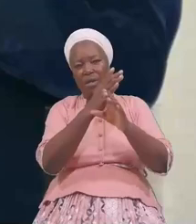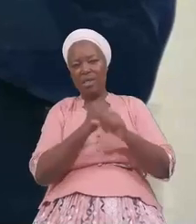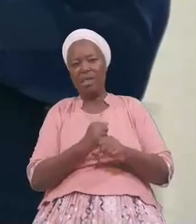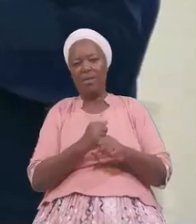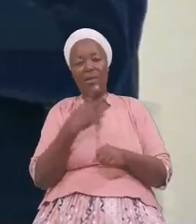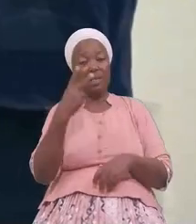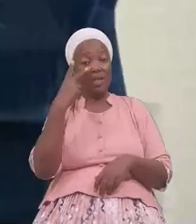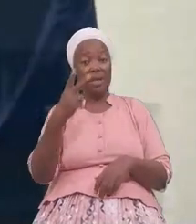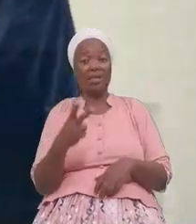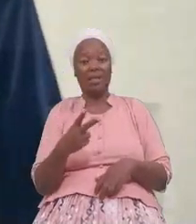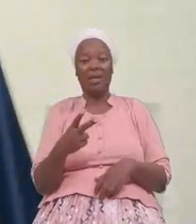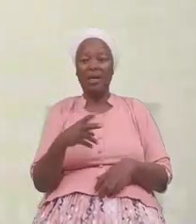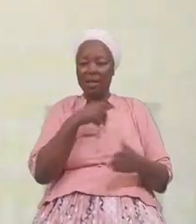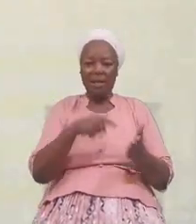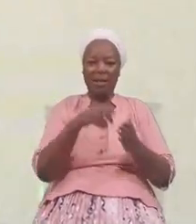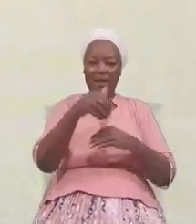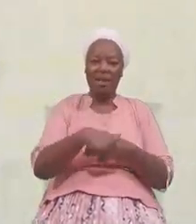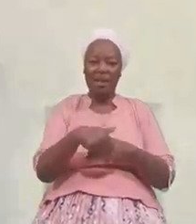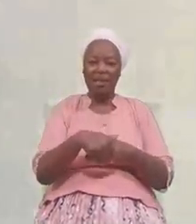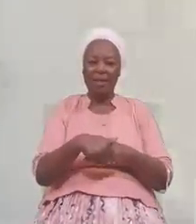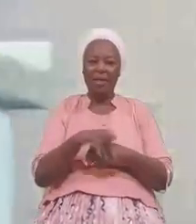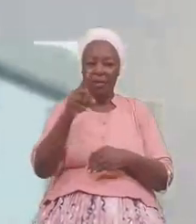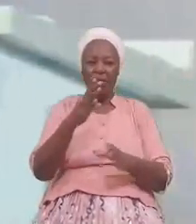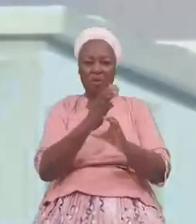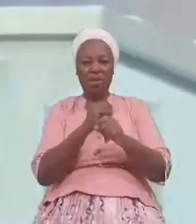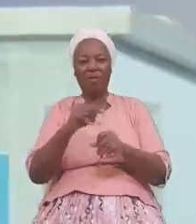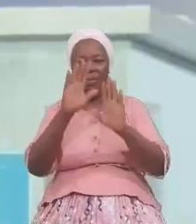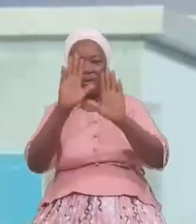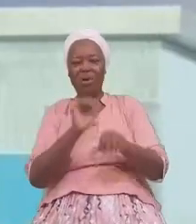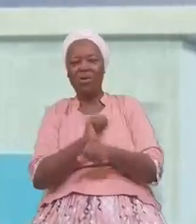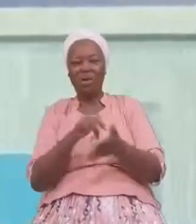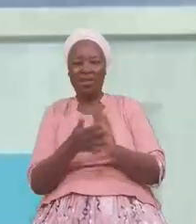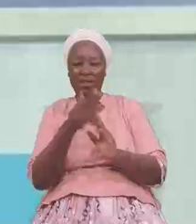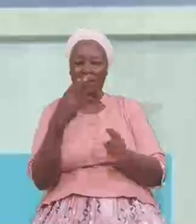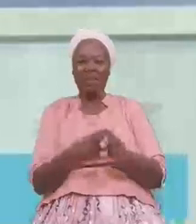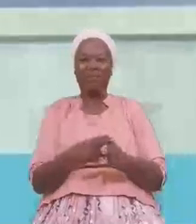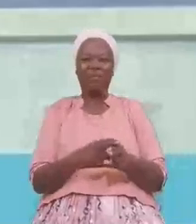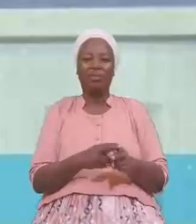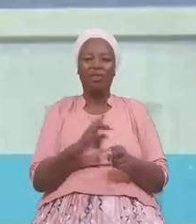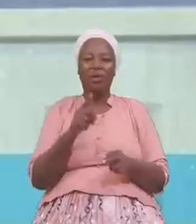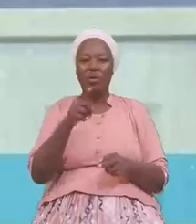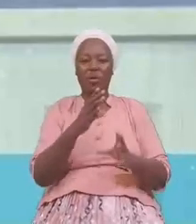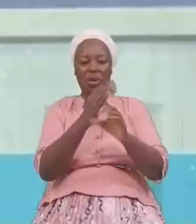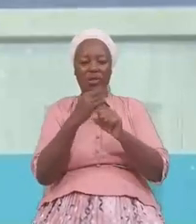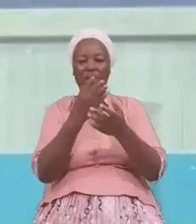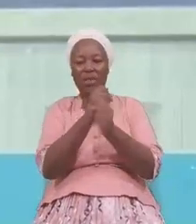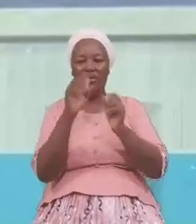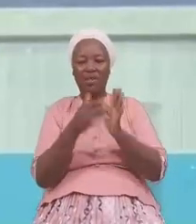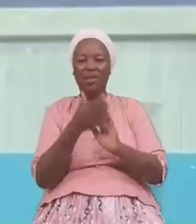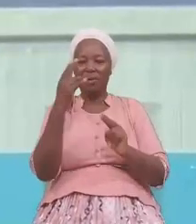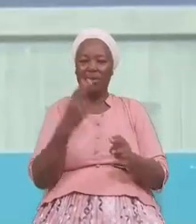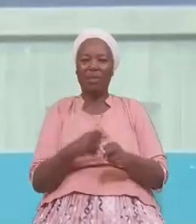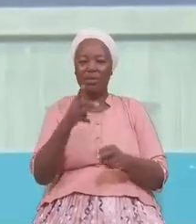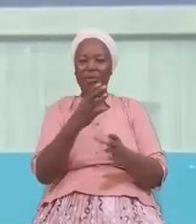soir, tu recouvras le miracle. Tu recevras le salut, tu recevras la